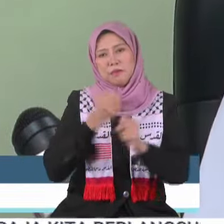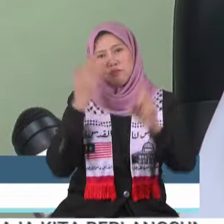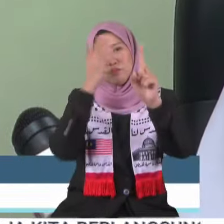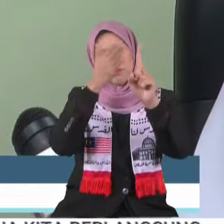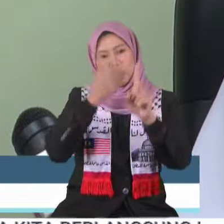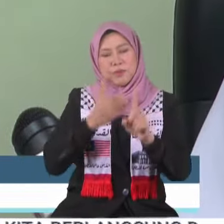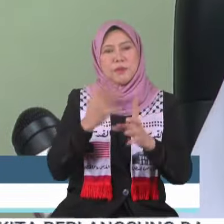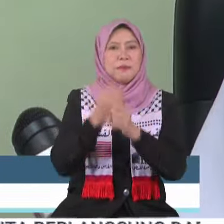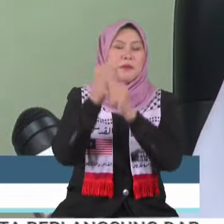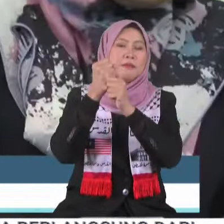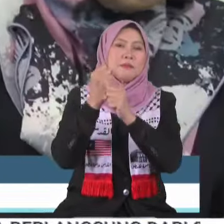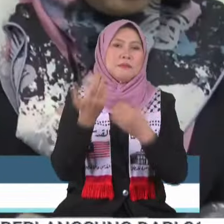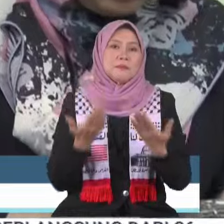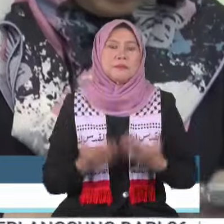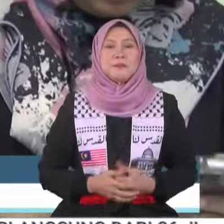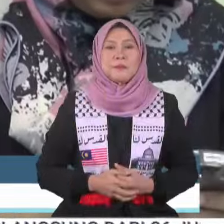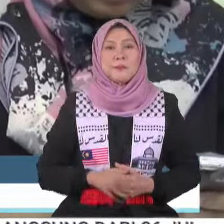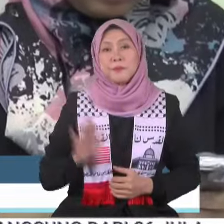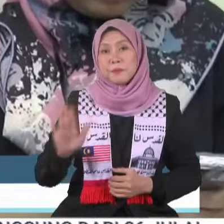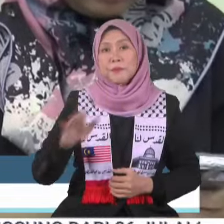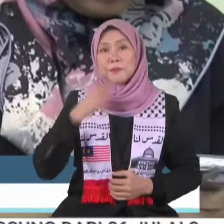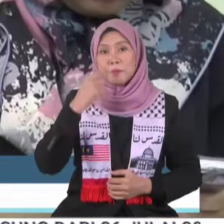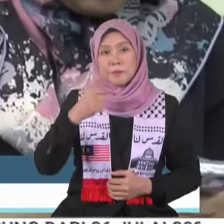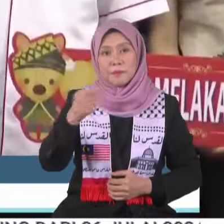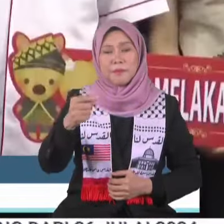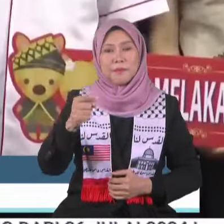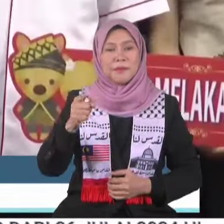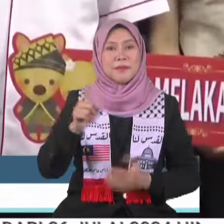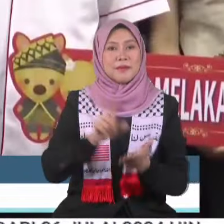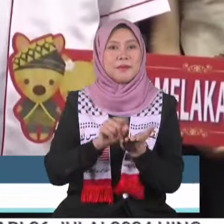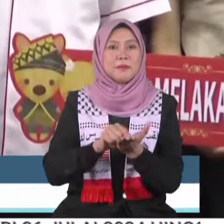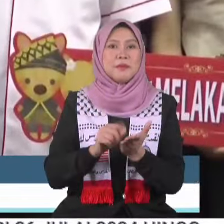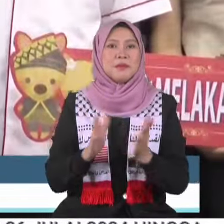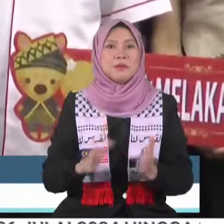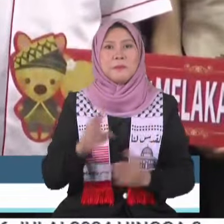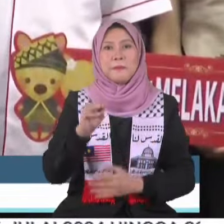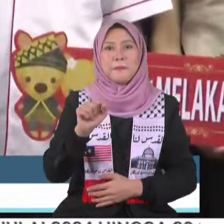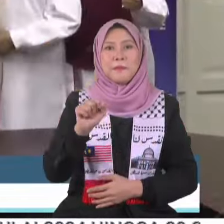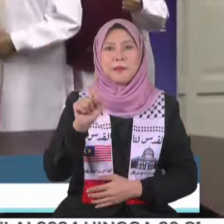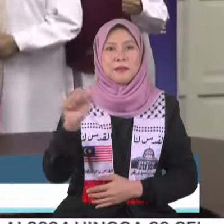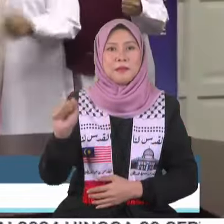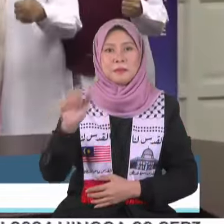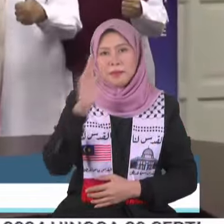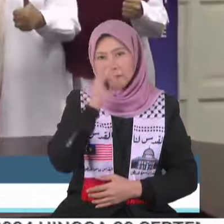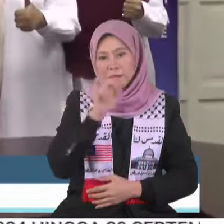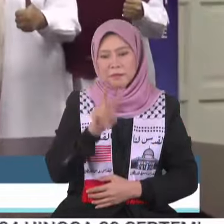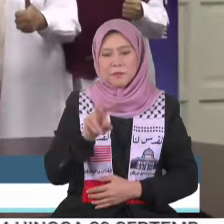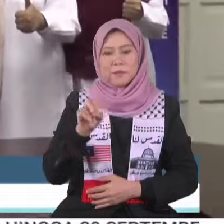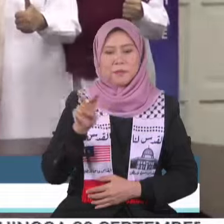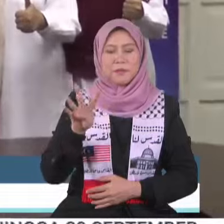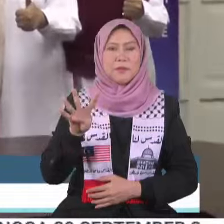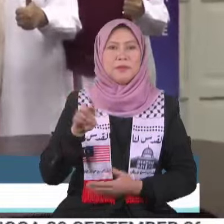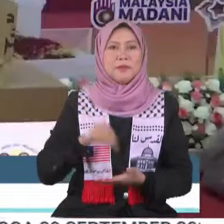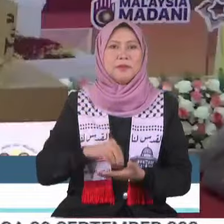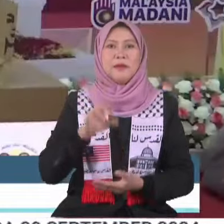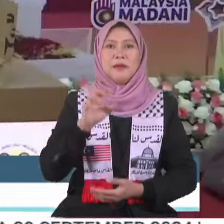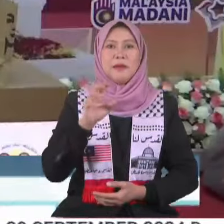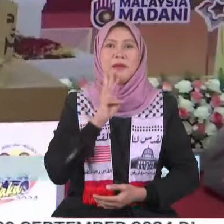kita maklumkan tadi. Beliau berkata demikian pada sidang media Matafair Melaka 2024 di Kota Cermelang,